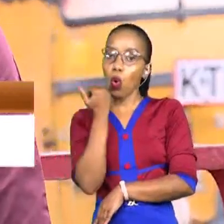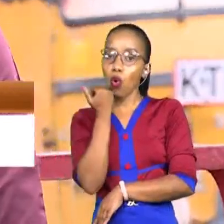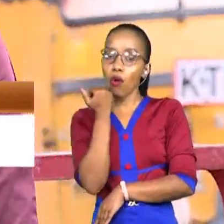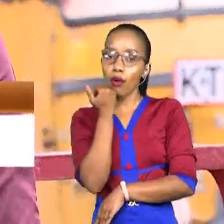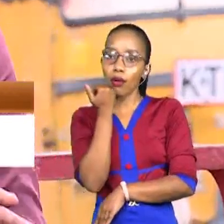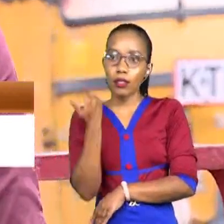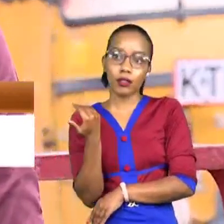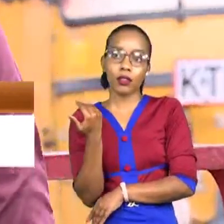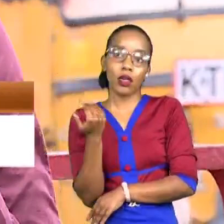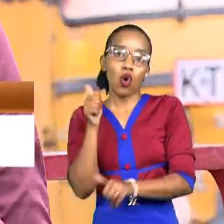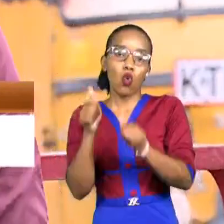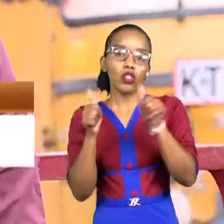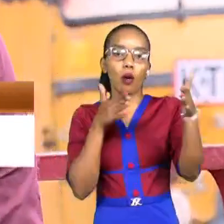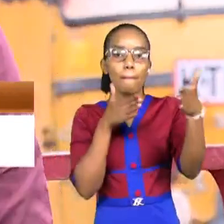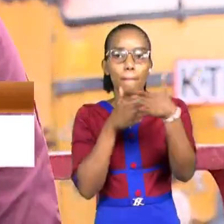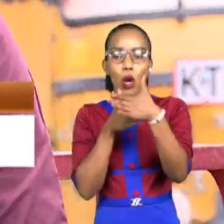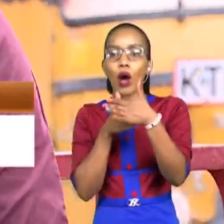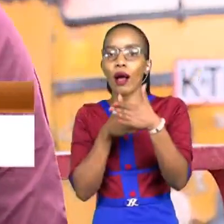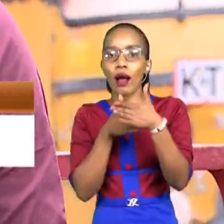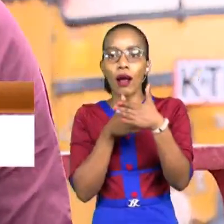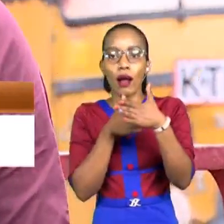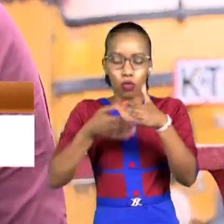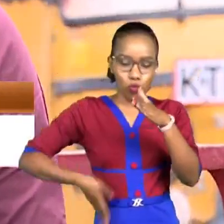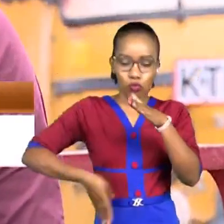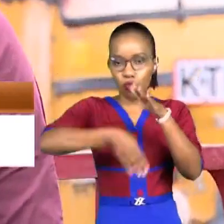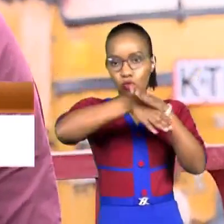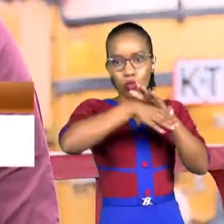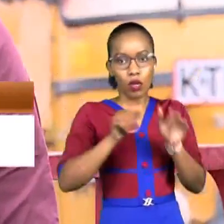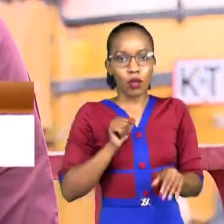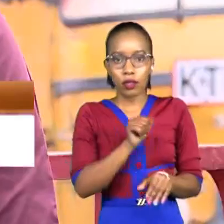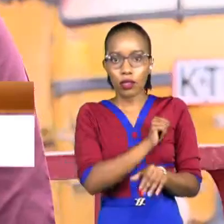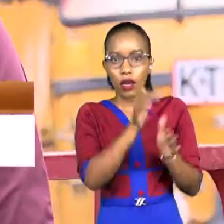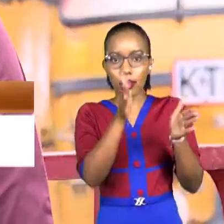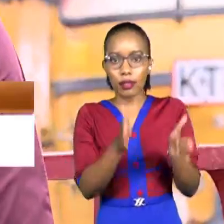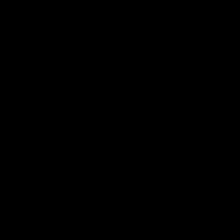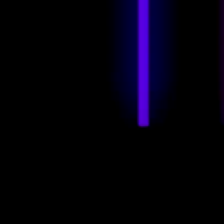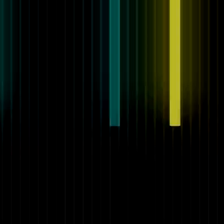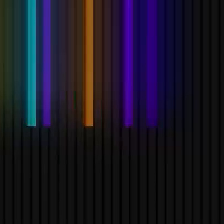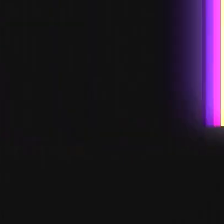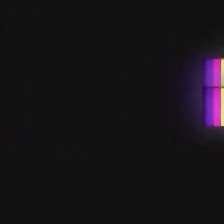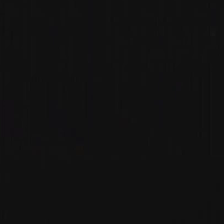amepokea ambalo lilikuwa likizuia hatua hiyo ya kumngatua kutoka wadhifa huo.